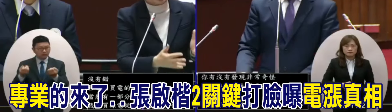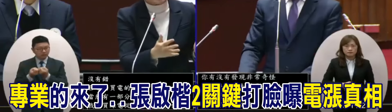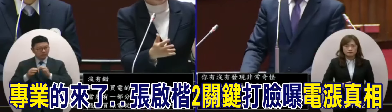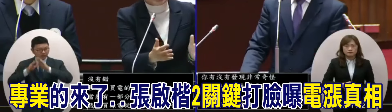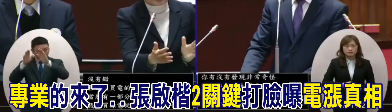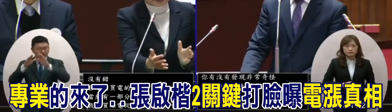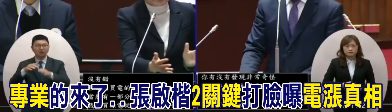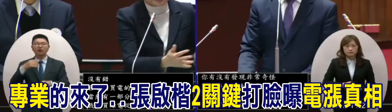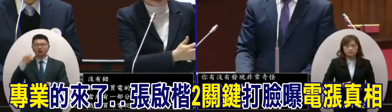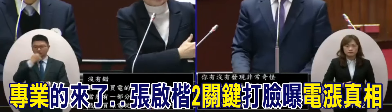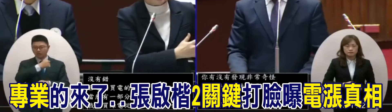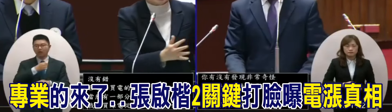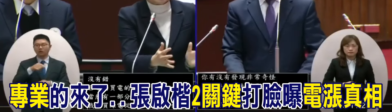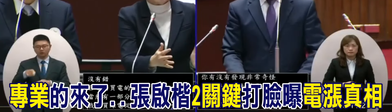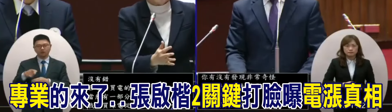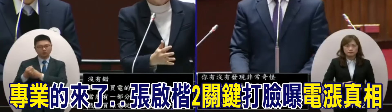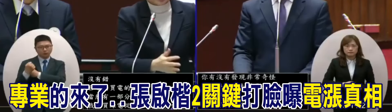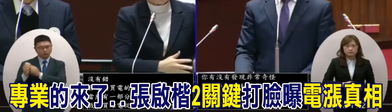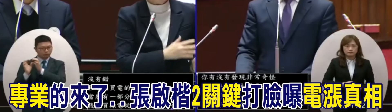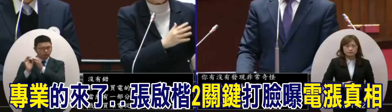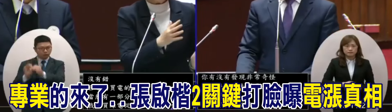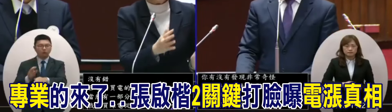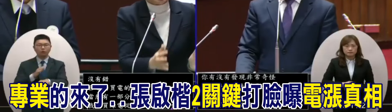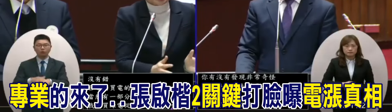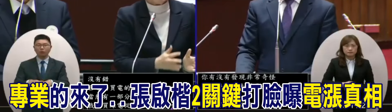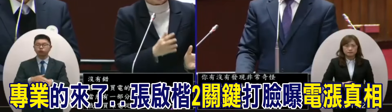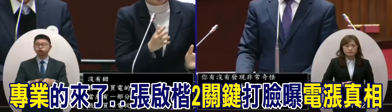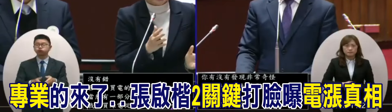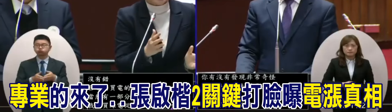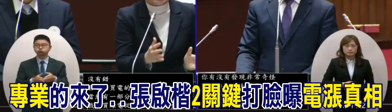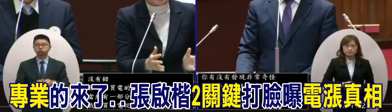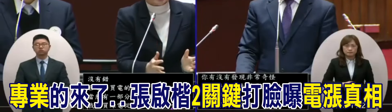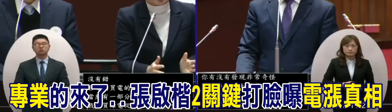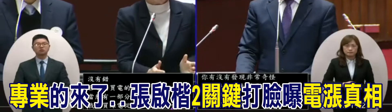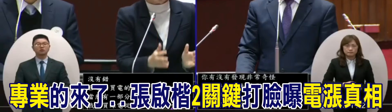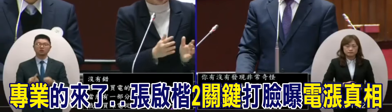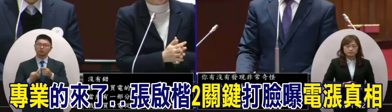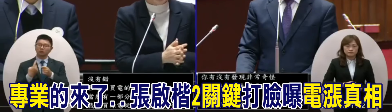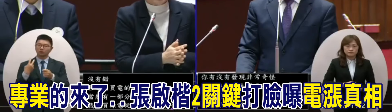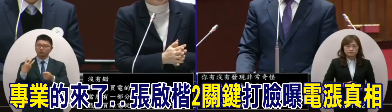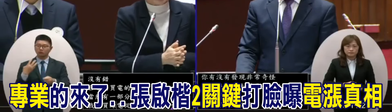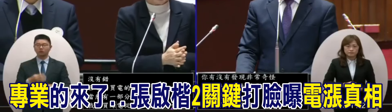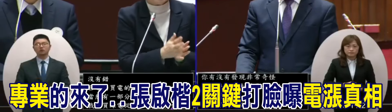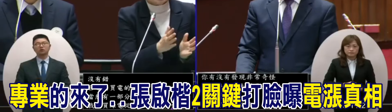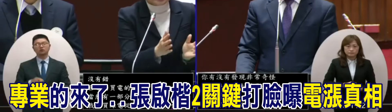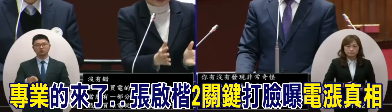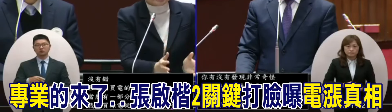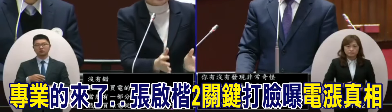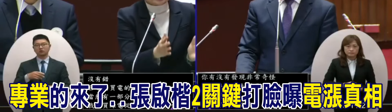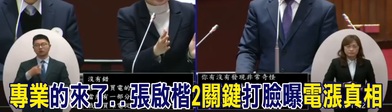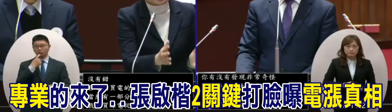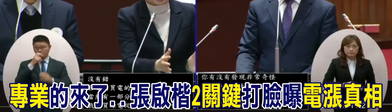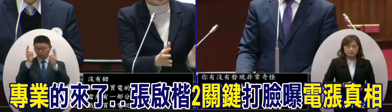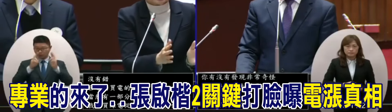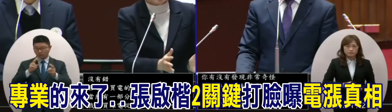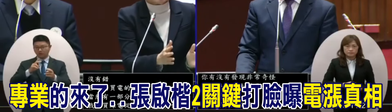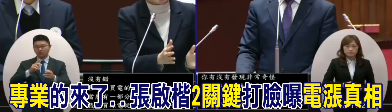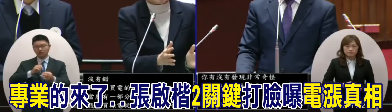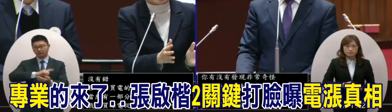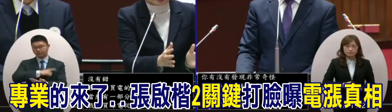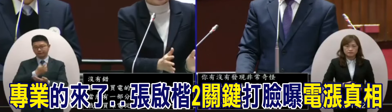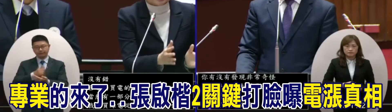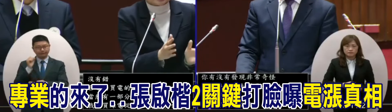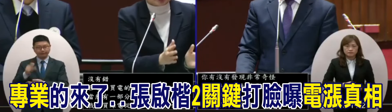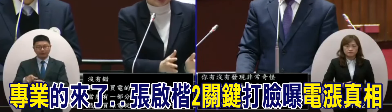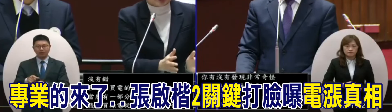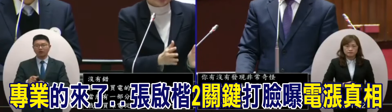半段，前面这几年呢，台湾就绿电的环境，用趸购费率等等，来让这个整个绿色